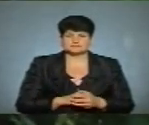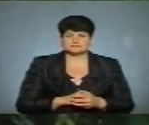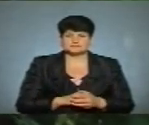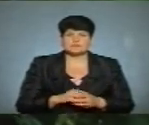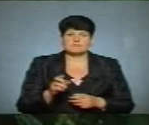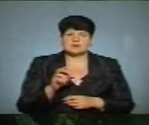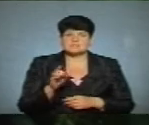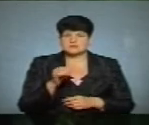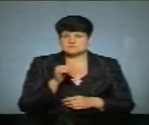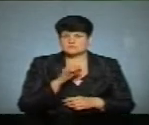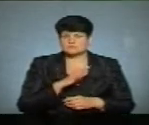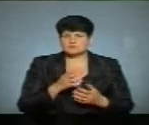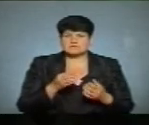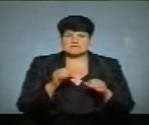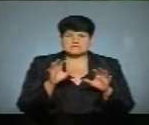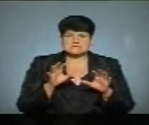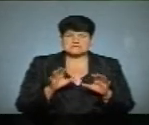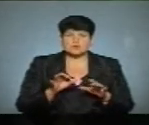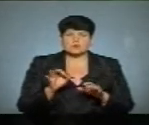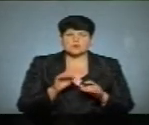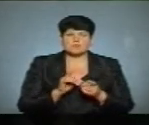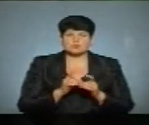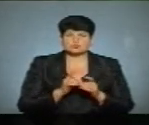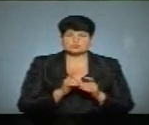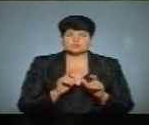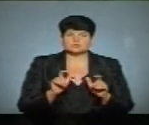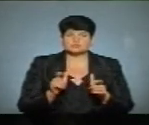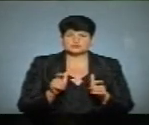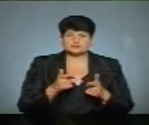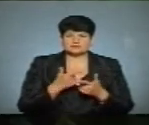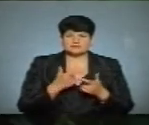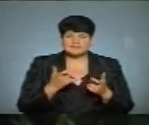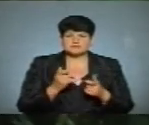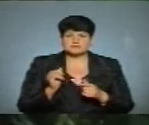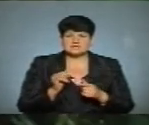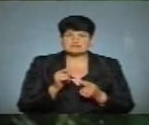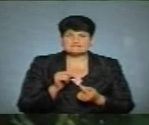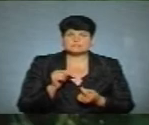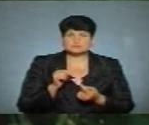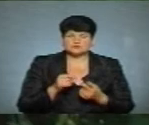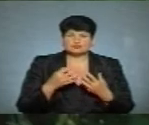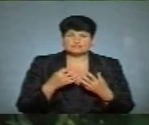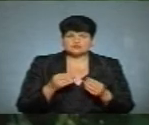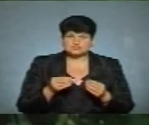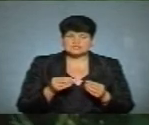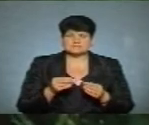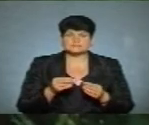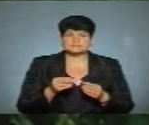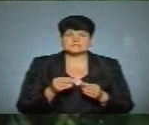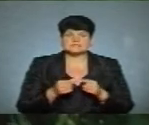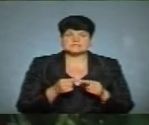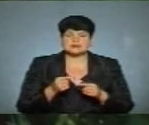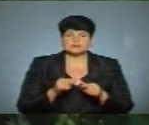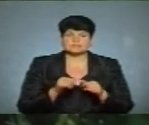березні місяці був закон прийнятий про боротьбу з коронавірусною інфекцією, і відповідно вже за наслідками поширення